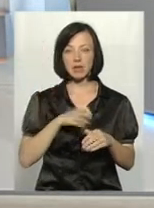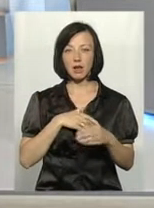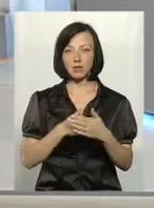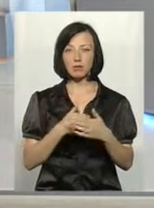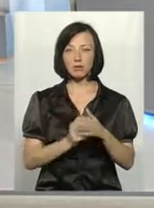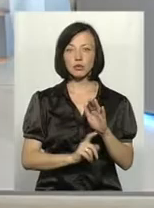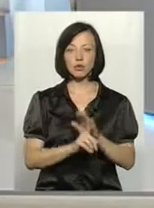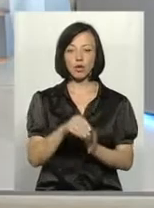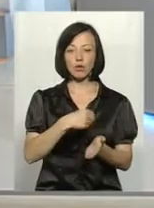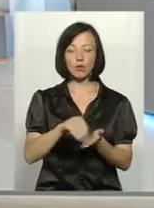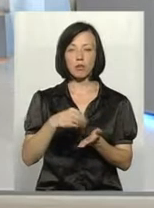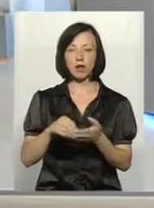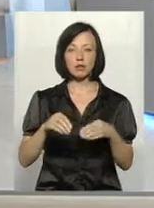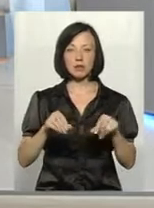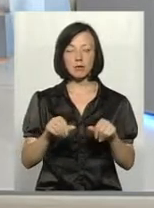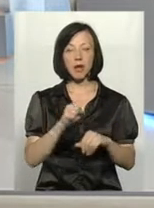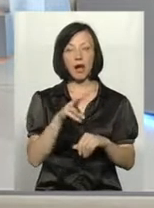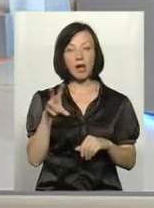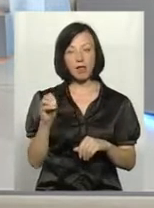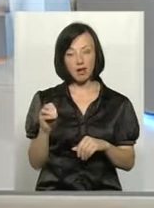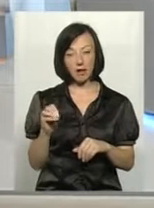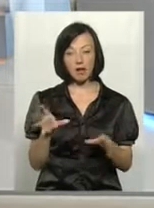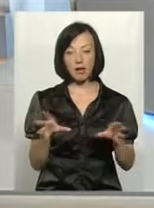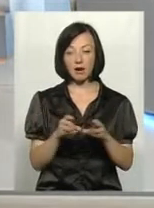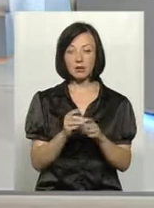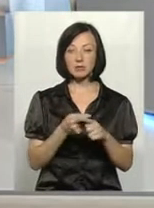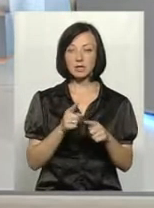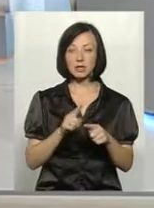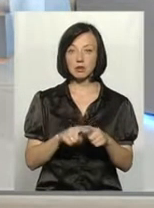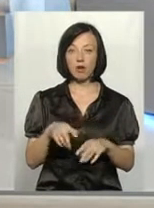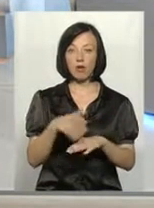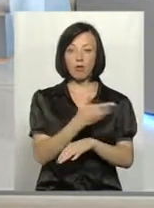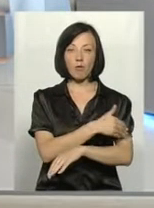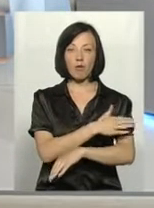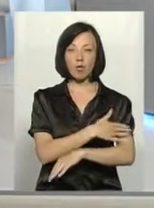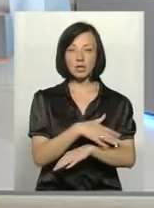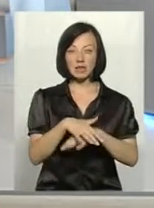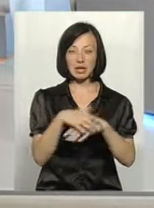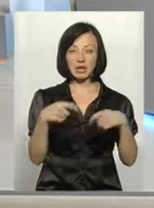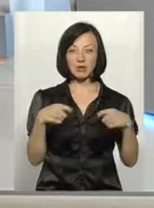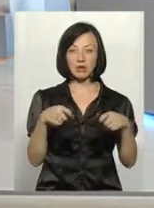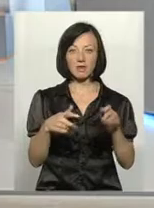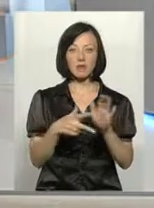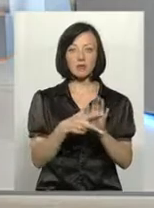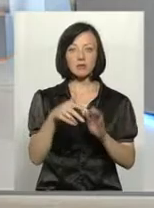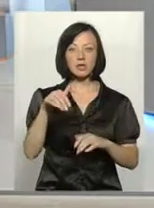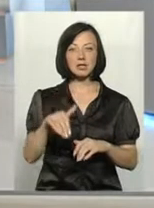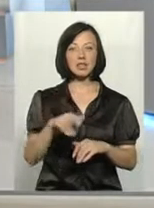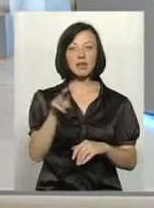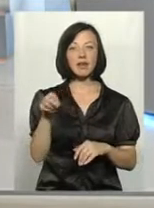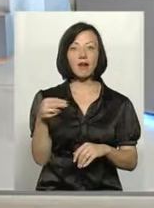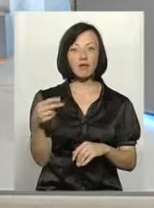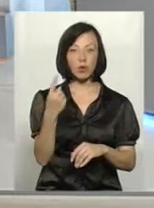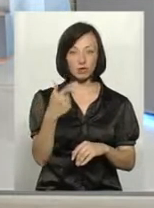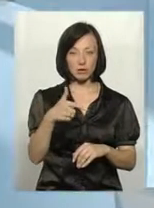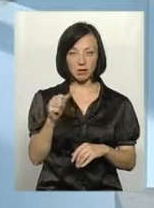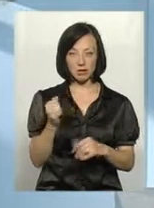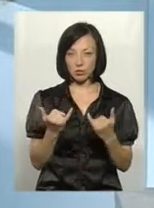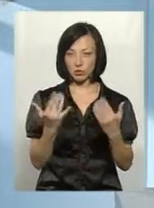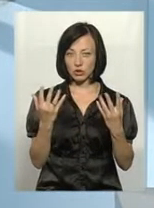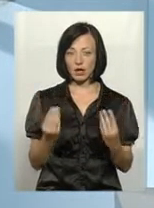почали скупляти землю. Але разом з тим в Польщі ринок землі, це ціна приблизно 8 тисяч євро на сьогоднішній день. Ви